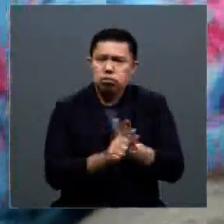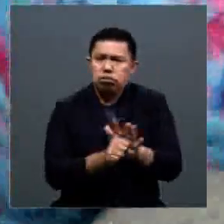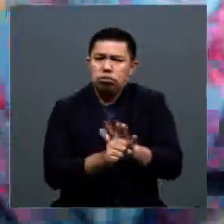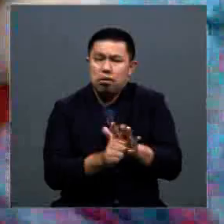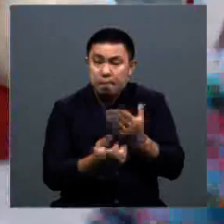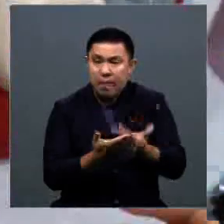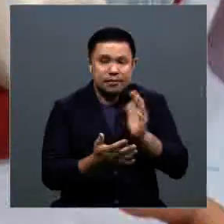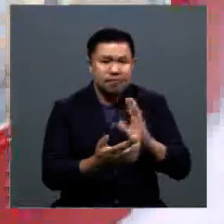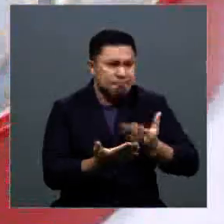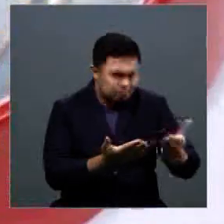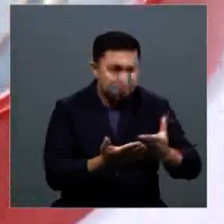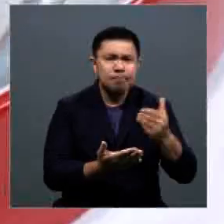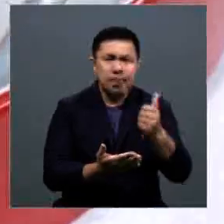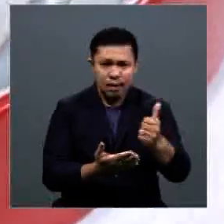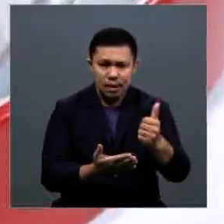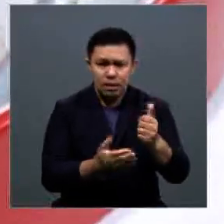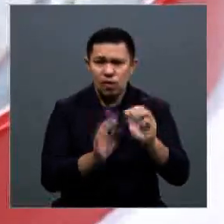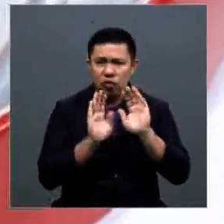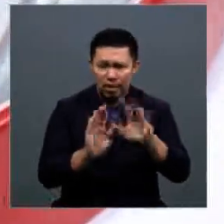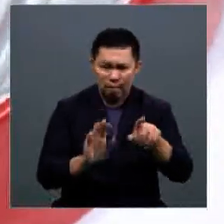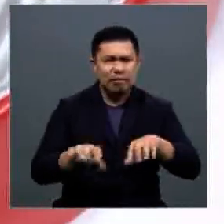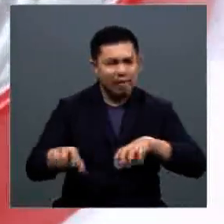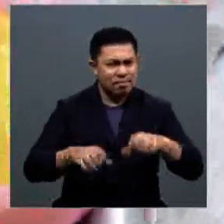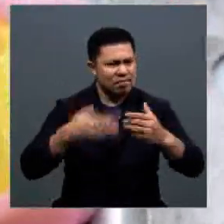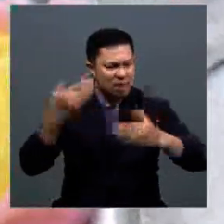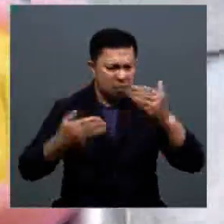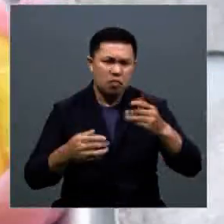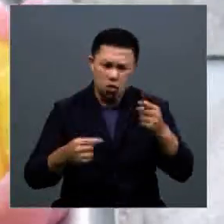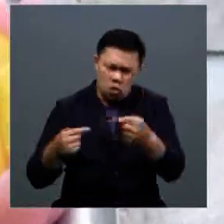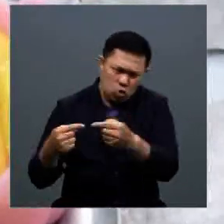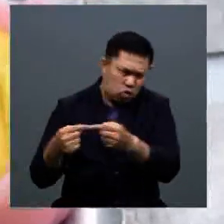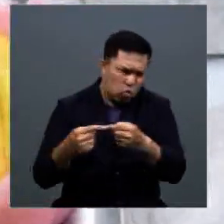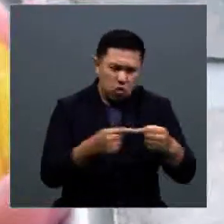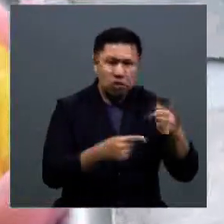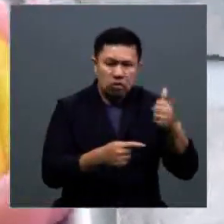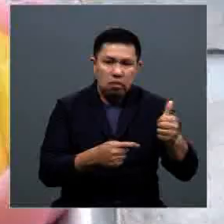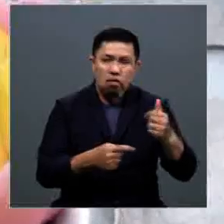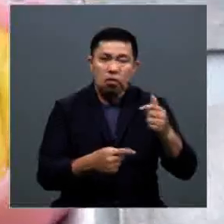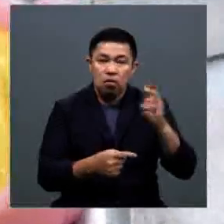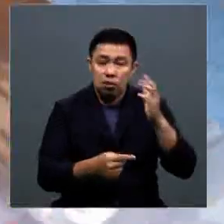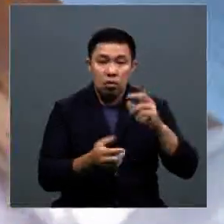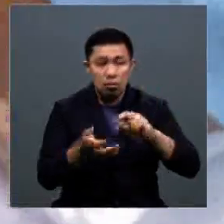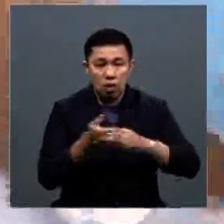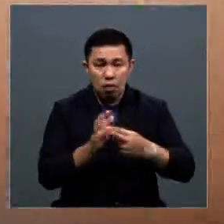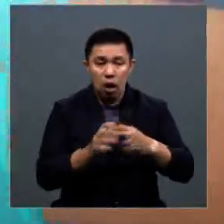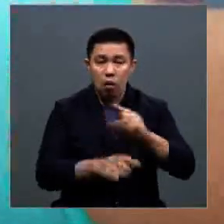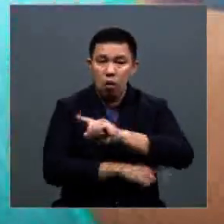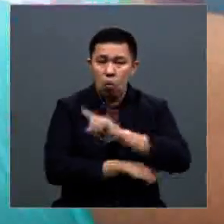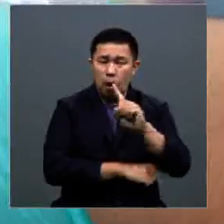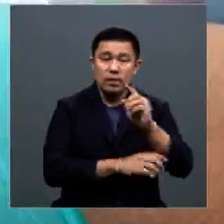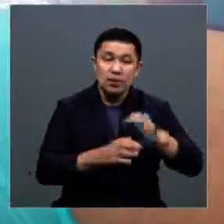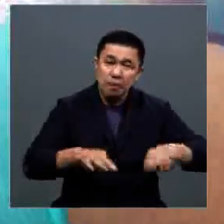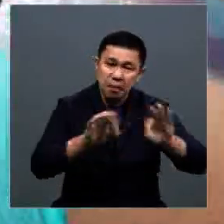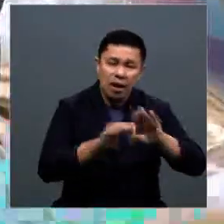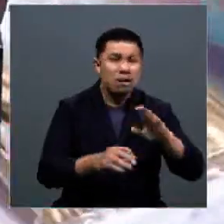เลยจับต้องได้นะครับดังนั้นก็อยากจะให้มีการจัดงานแบบเนี้ยต่อเนื่องไปเลยนะครับก็จะถือว่าในทั้งช่วงเวลาวันสำคัญและวันปก